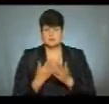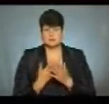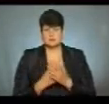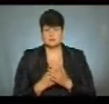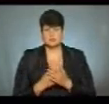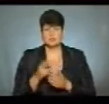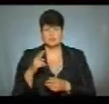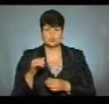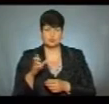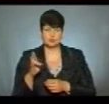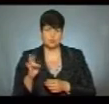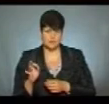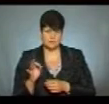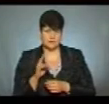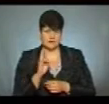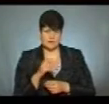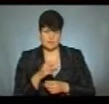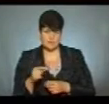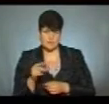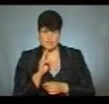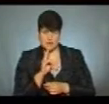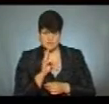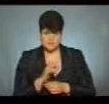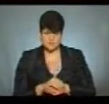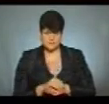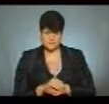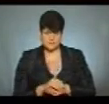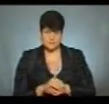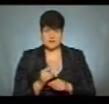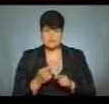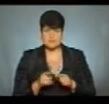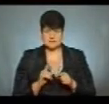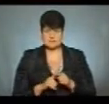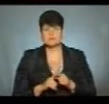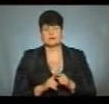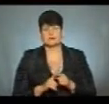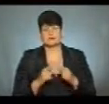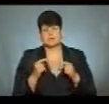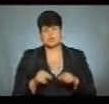Дубно-Кременець. Другого питання, що пан Павло називав, значить, це критичний стан дороги